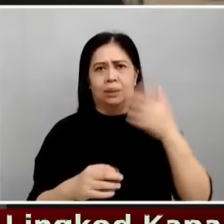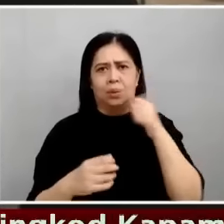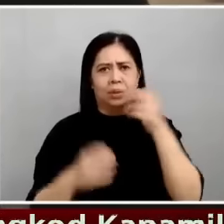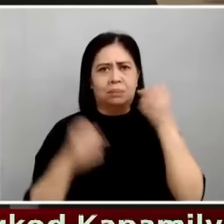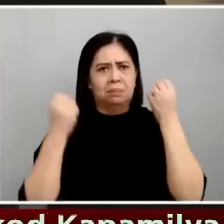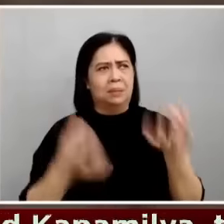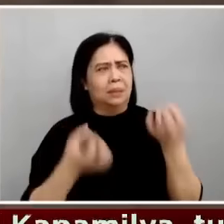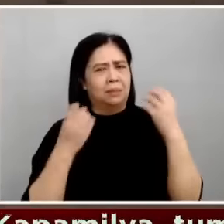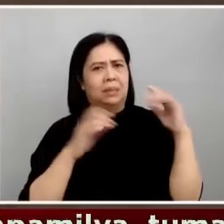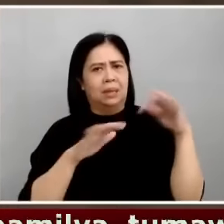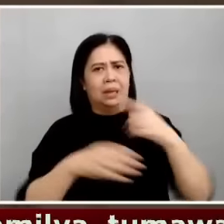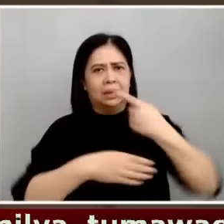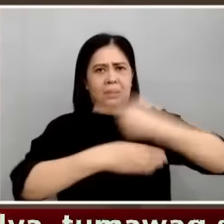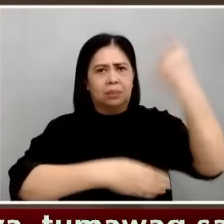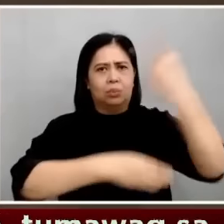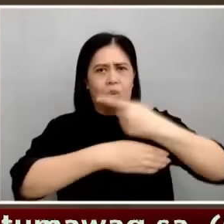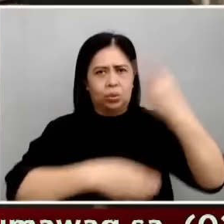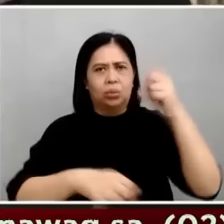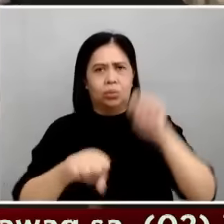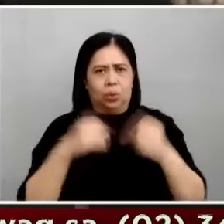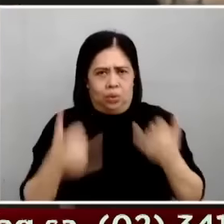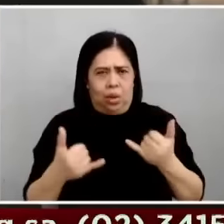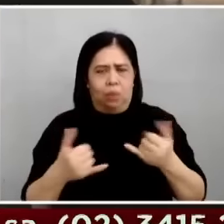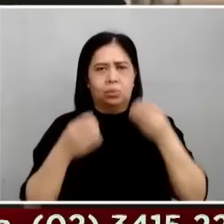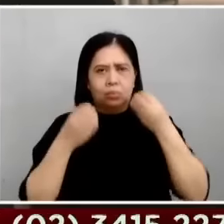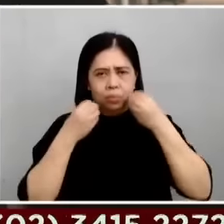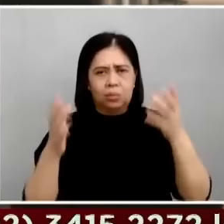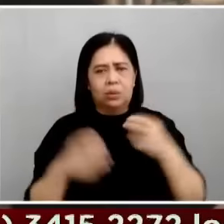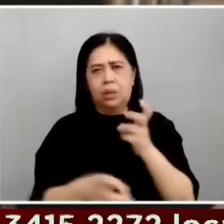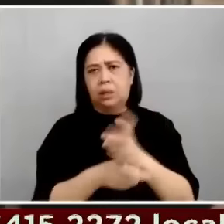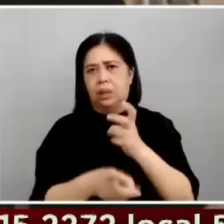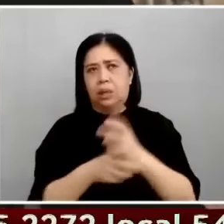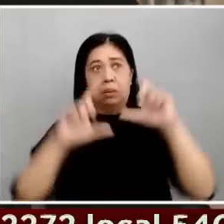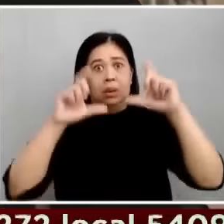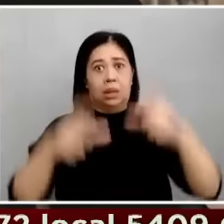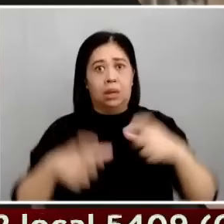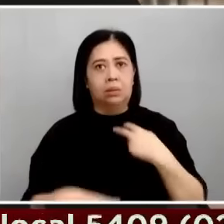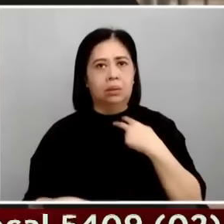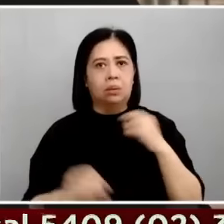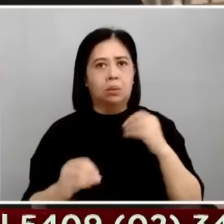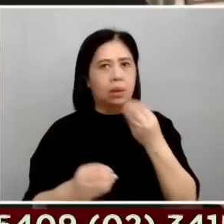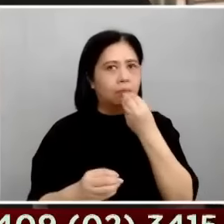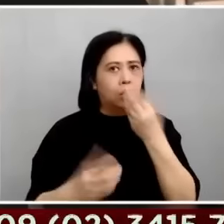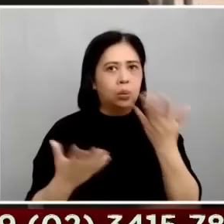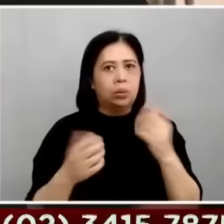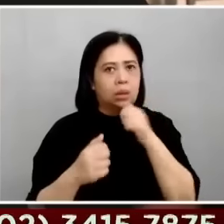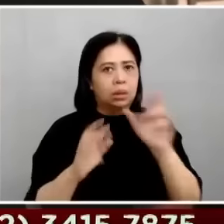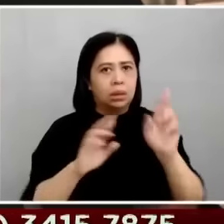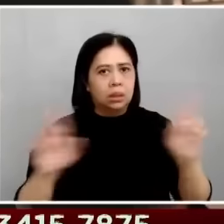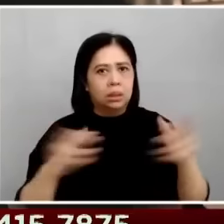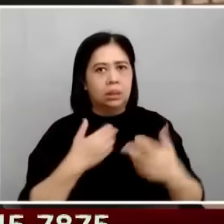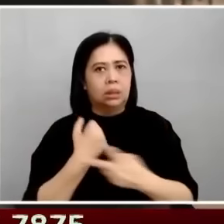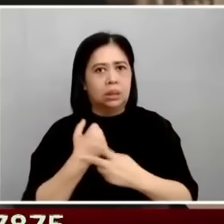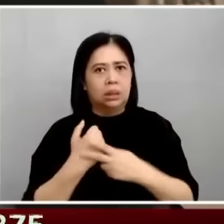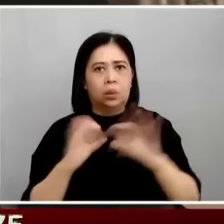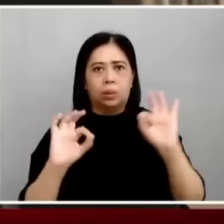ng checkpoint, kaya ngayon ako umalis. Mahirap po pagka na-lockdown na wala kayong mga pagkain, tapos wala kayong